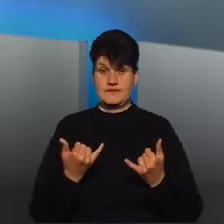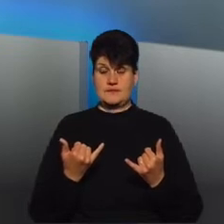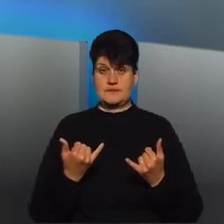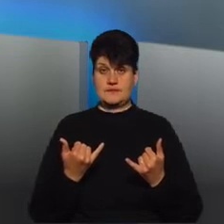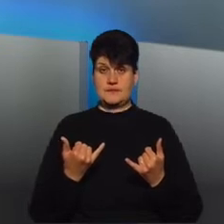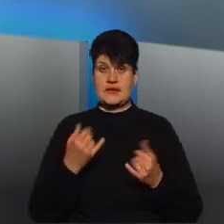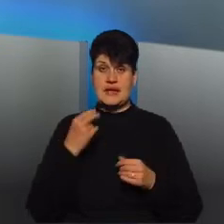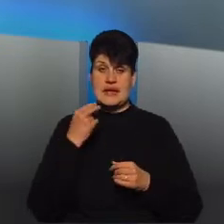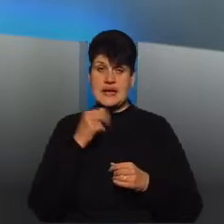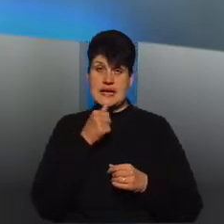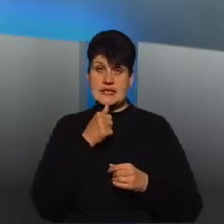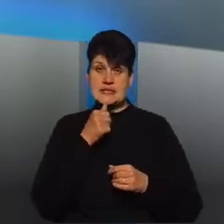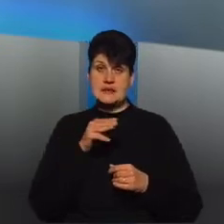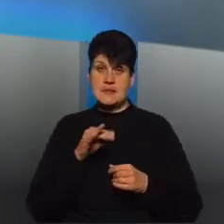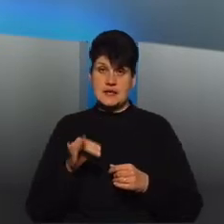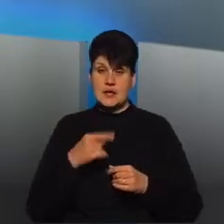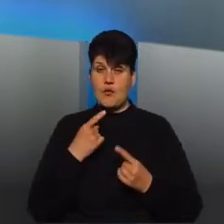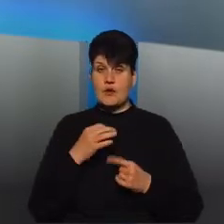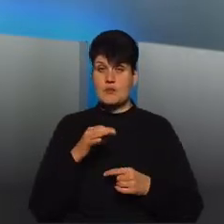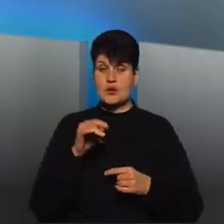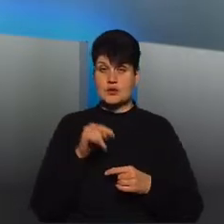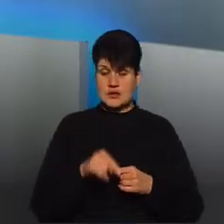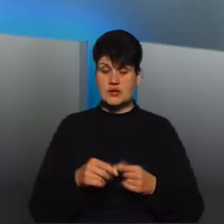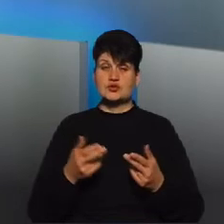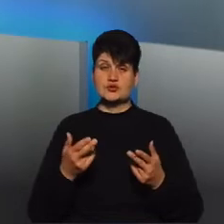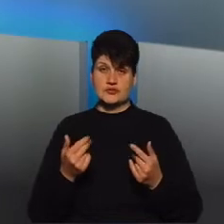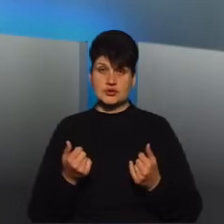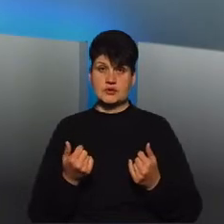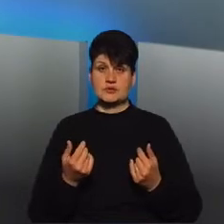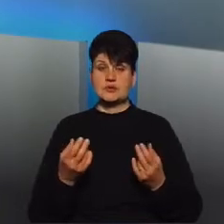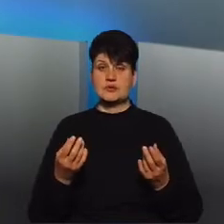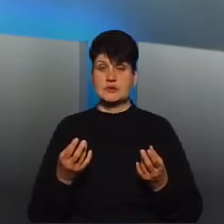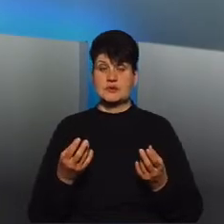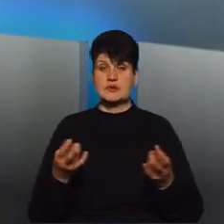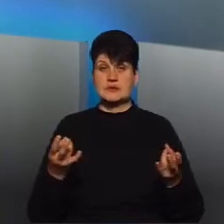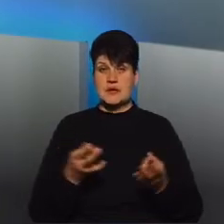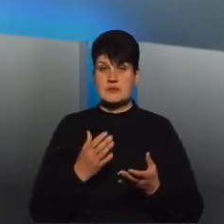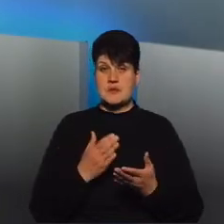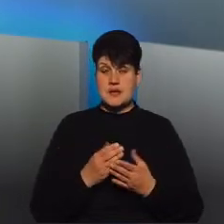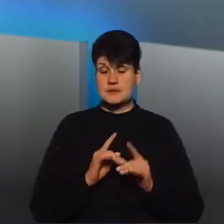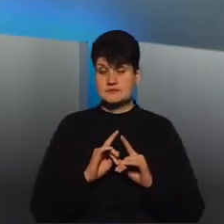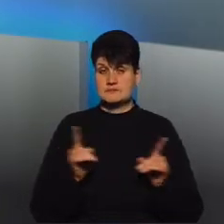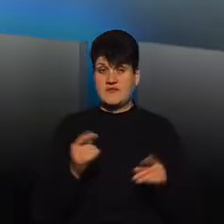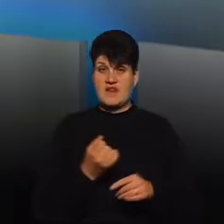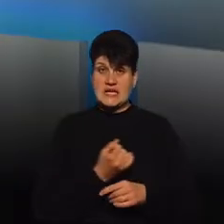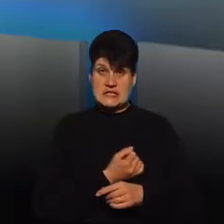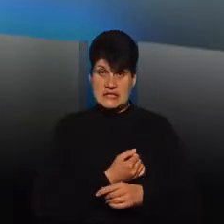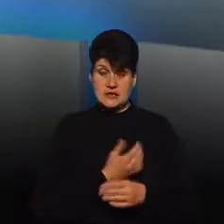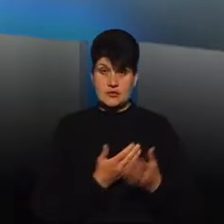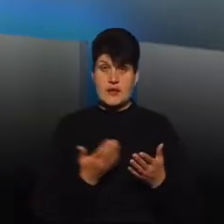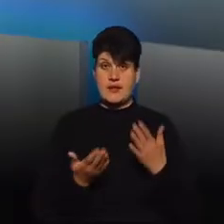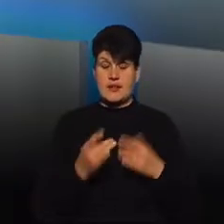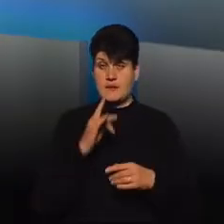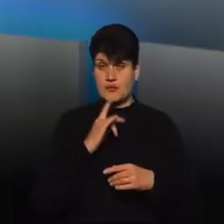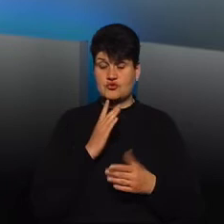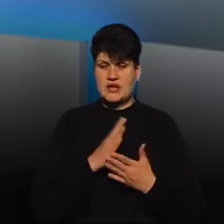експерти говорять про те, що, звичайно, бажано мати специфічну вакцину, але поки що є всі